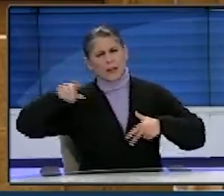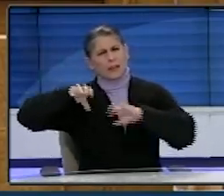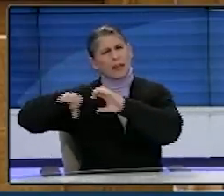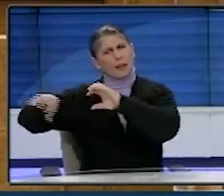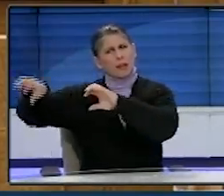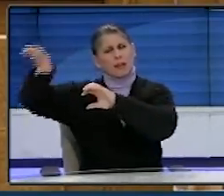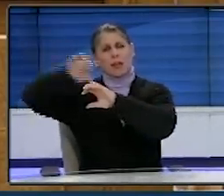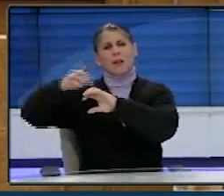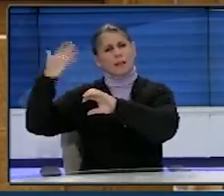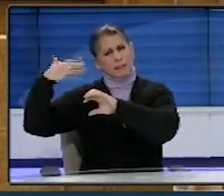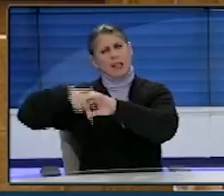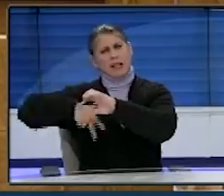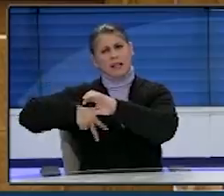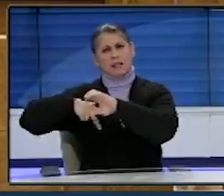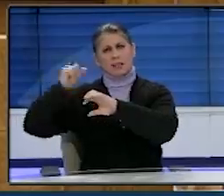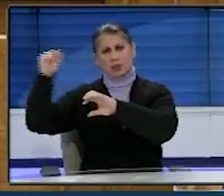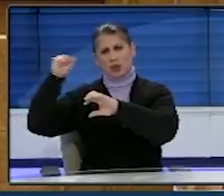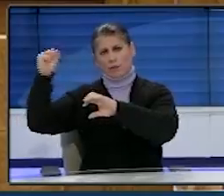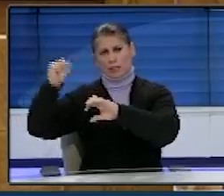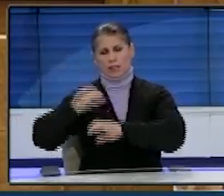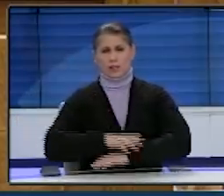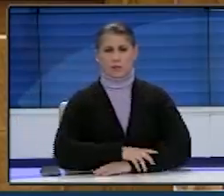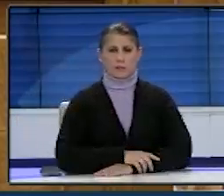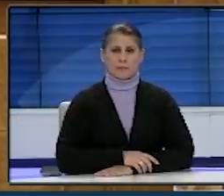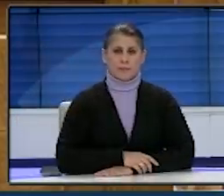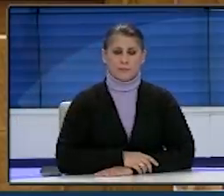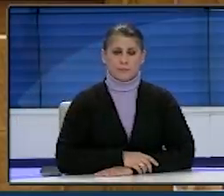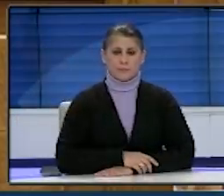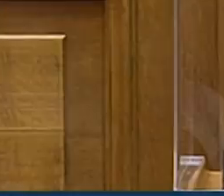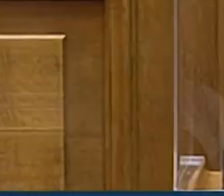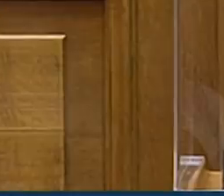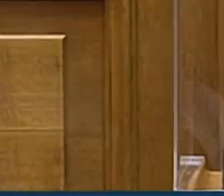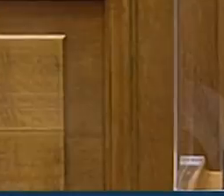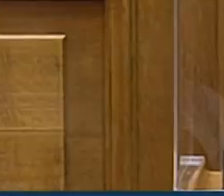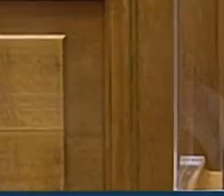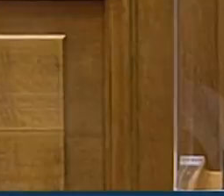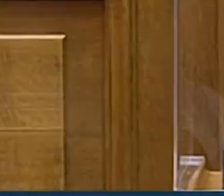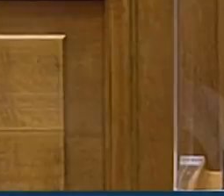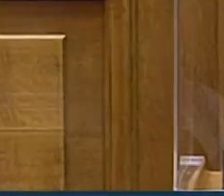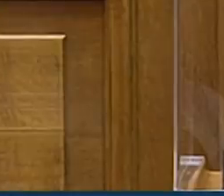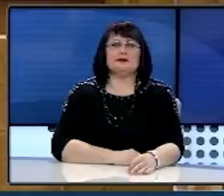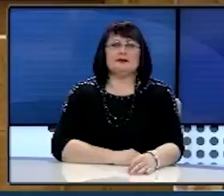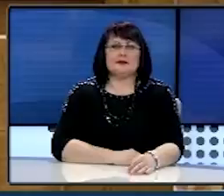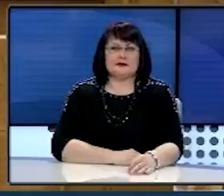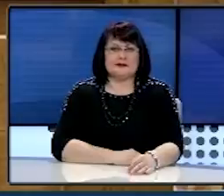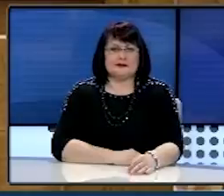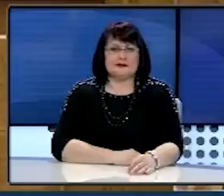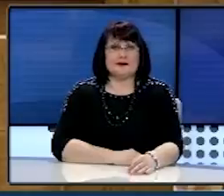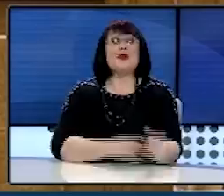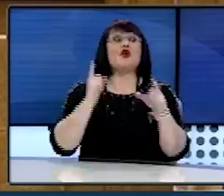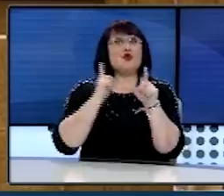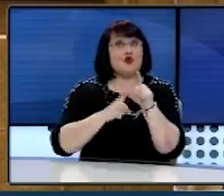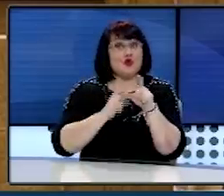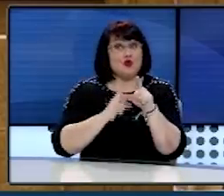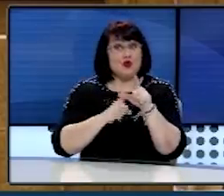της πρώην Σοβιετικής Ένωσης. Οι διάφοροι απόγονοι των ταγμάτων θανάτου των SS κυκλοφορούν ελεύθεροι, ενώ οι